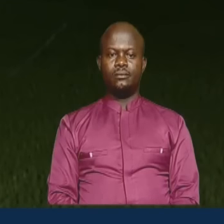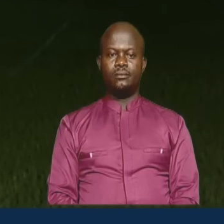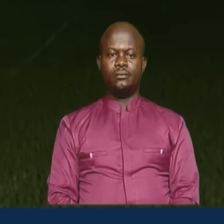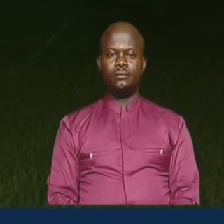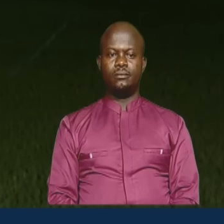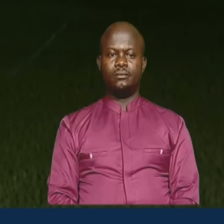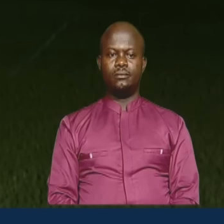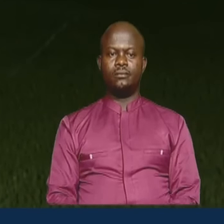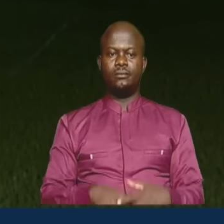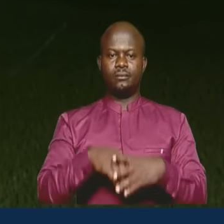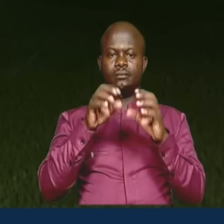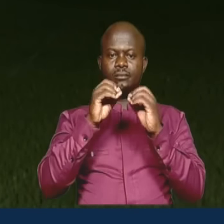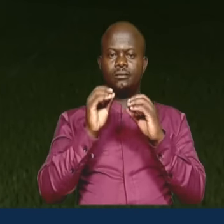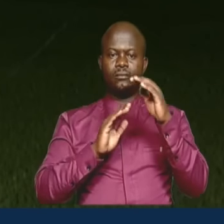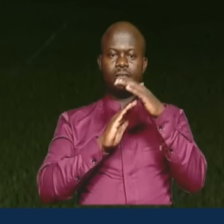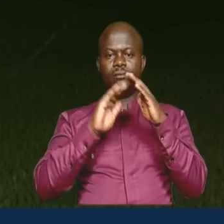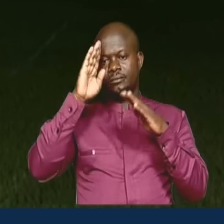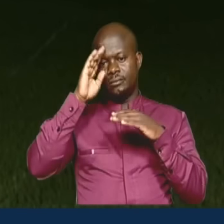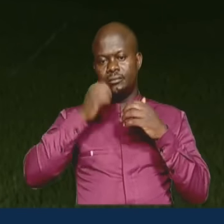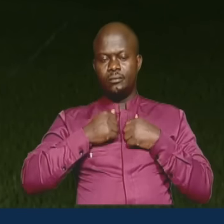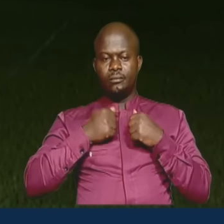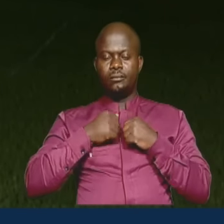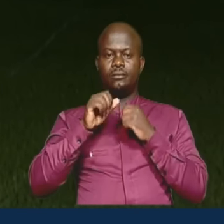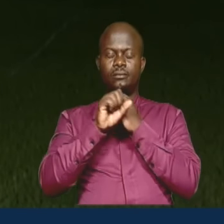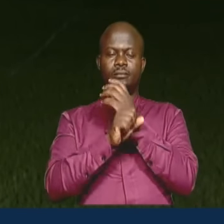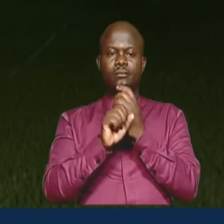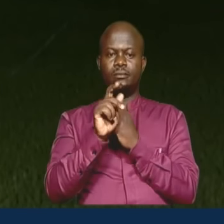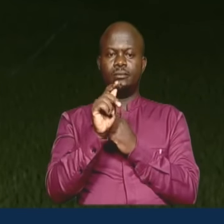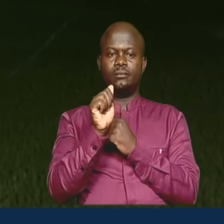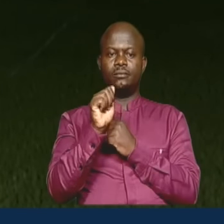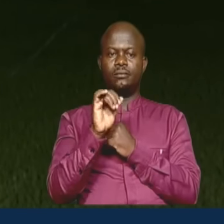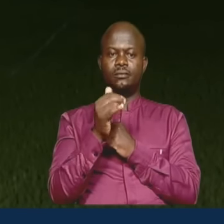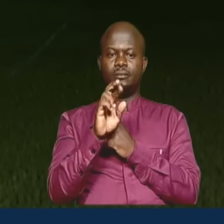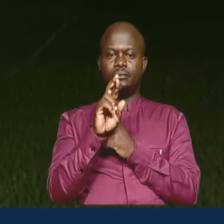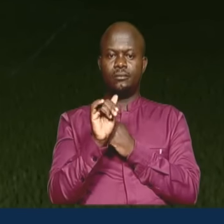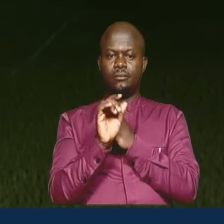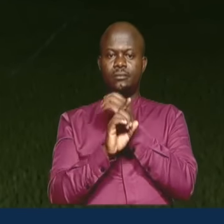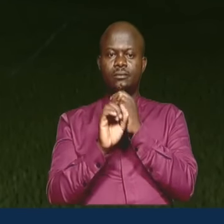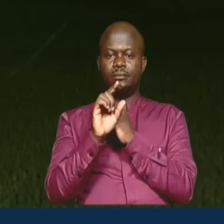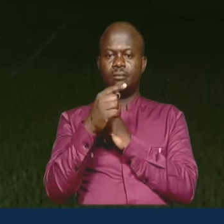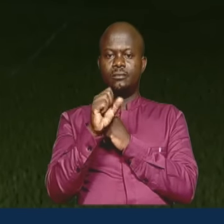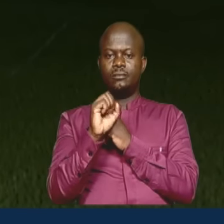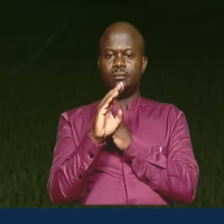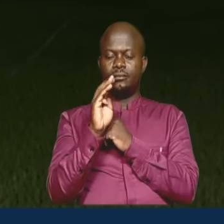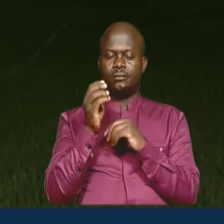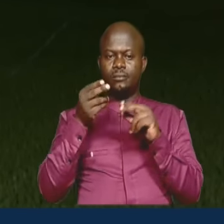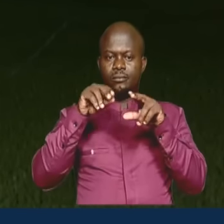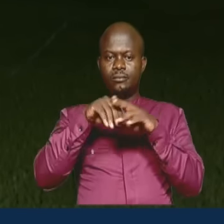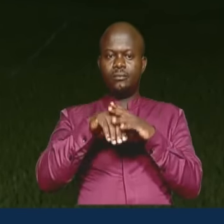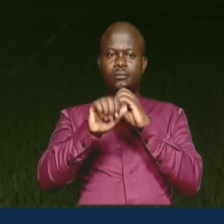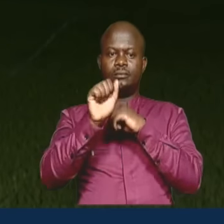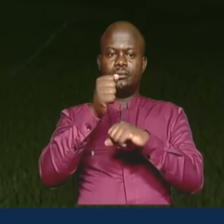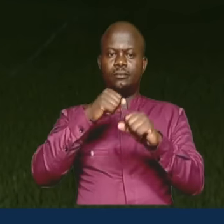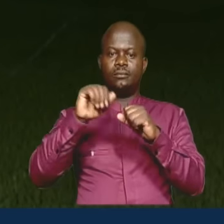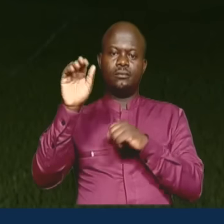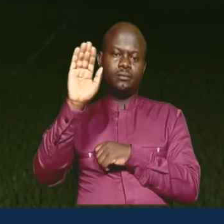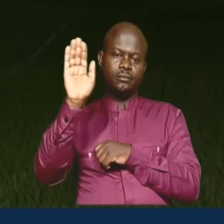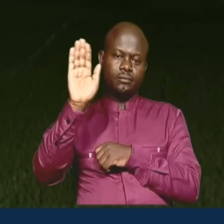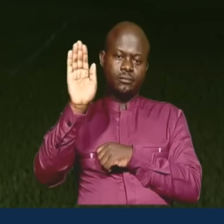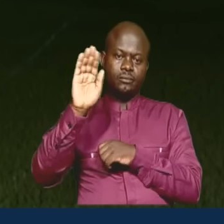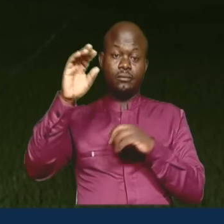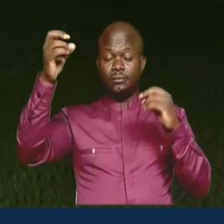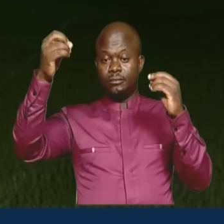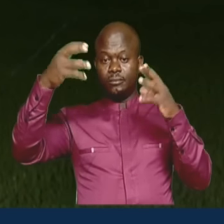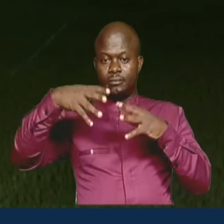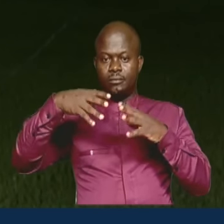Hano ku cyicaro gikuru cya polisi y'u Rwanda giherereye mu murenge wa Kacyiru mu karere ka Gasabo hari kubera umuhango wo gusezera ku